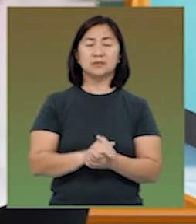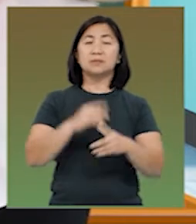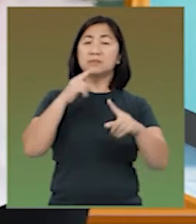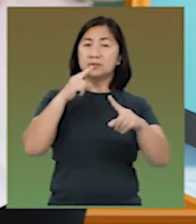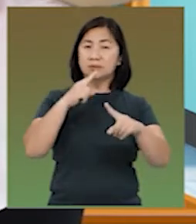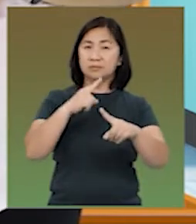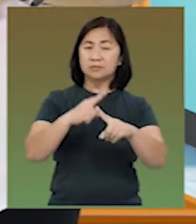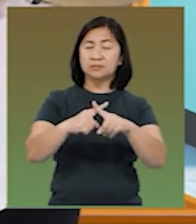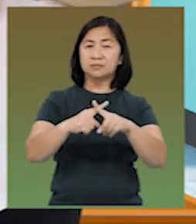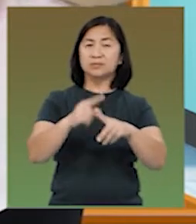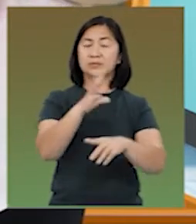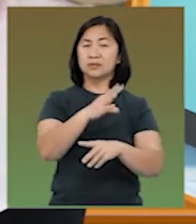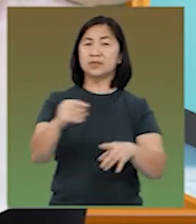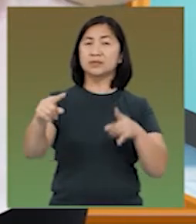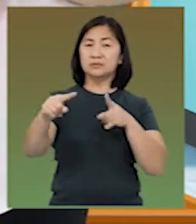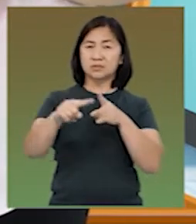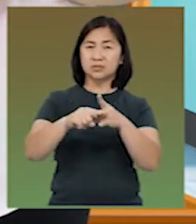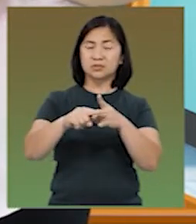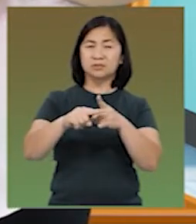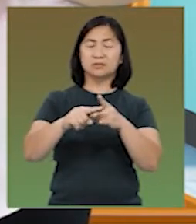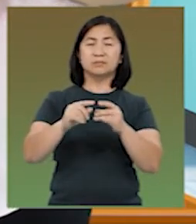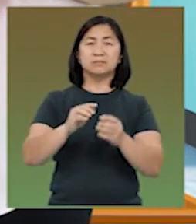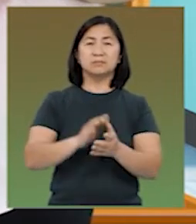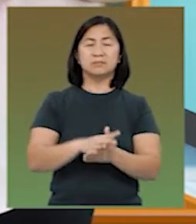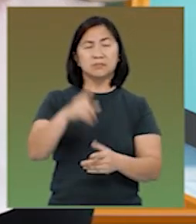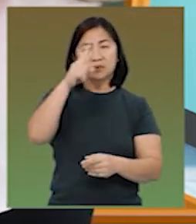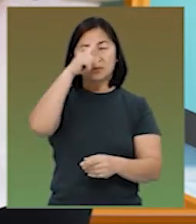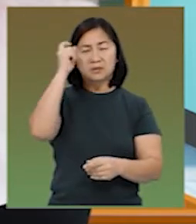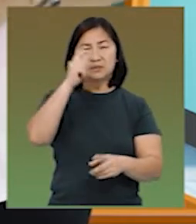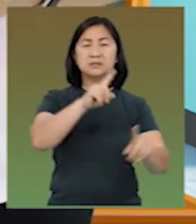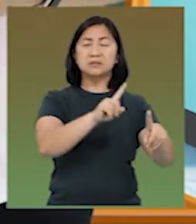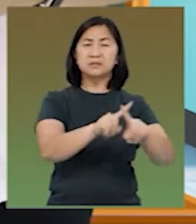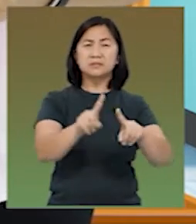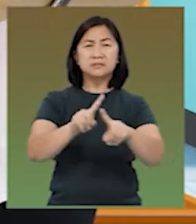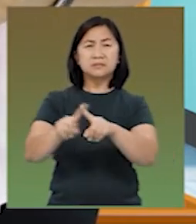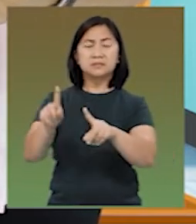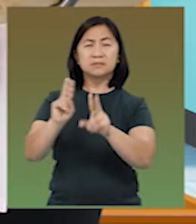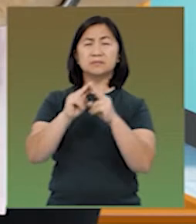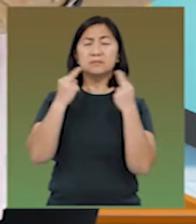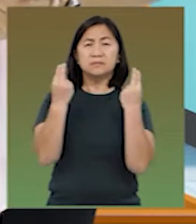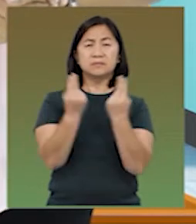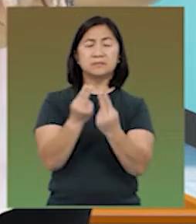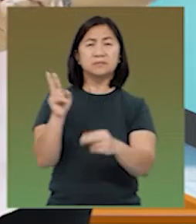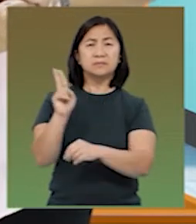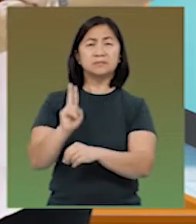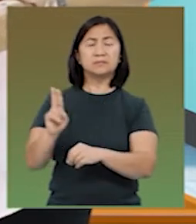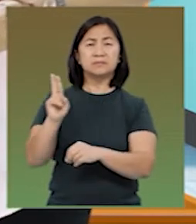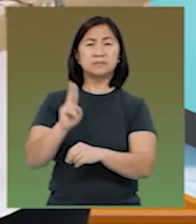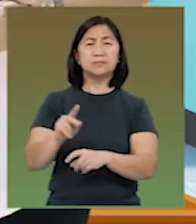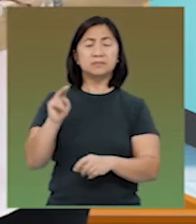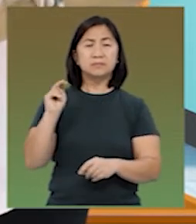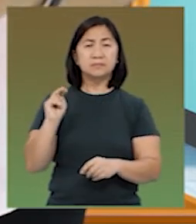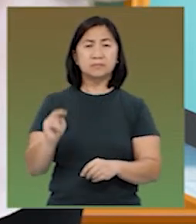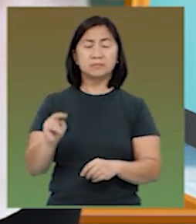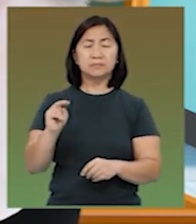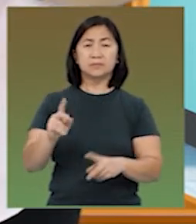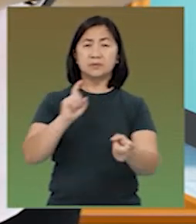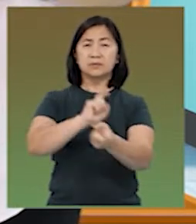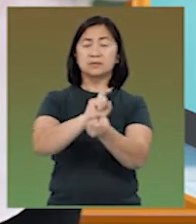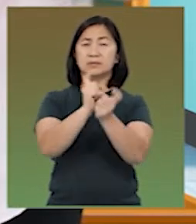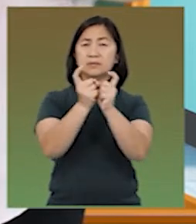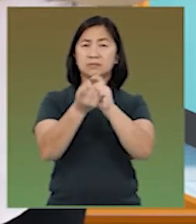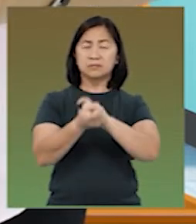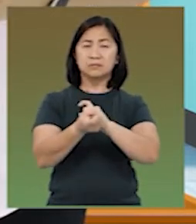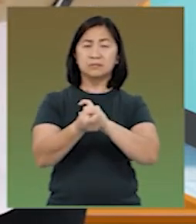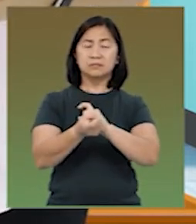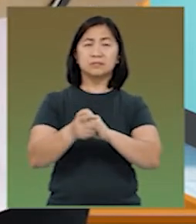Magaling! Multiplication and division. Dahil magkaiba ang unit na ginamit,